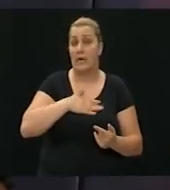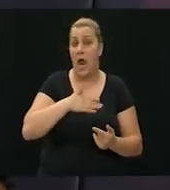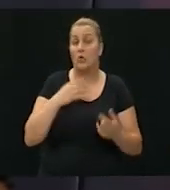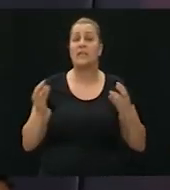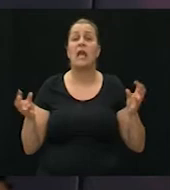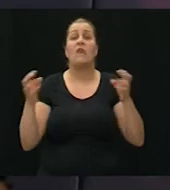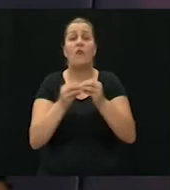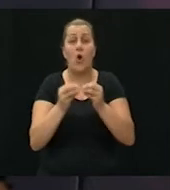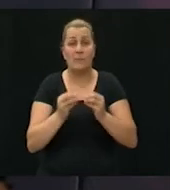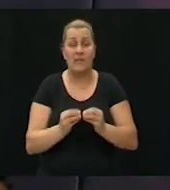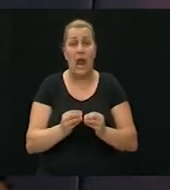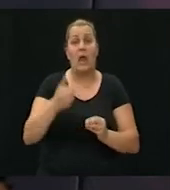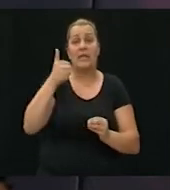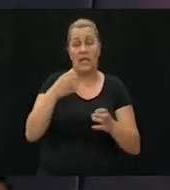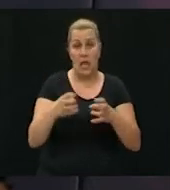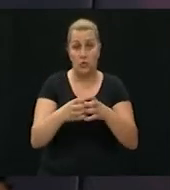formirala jedna skupina